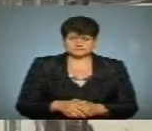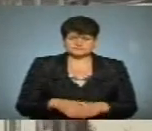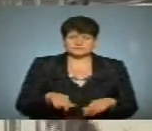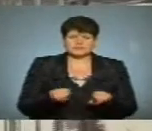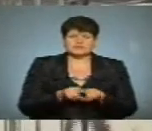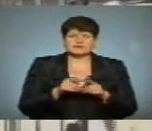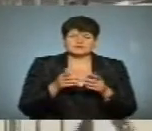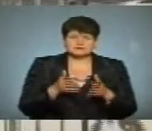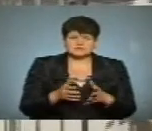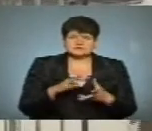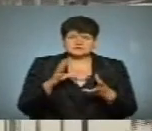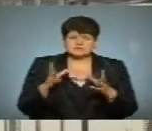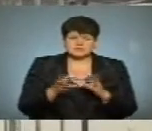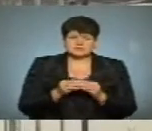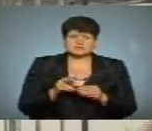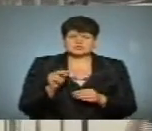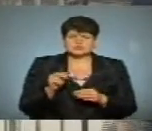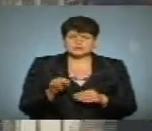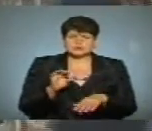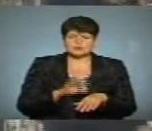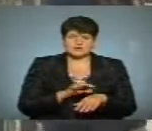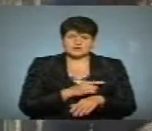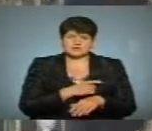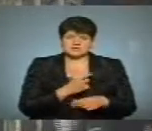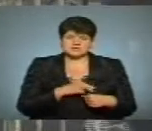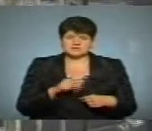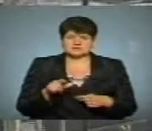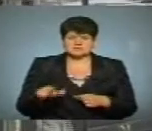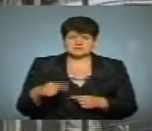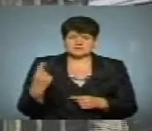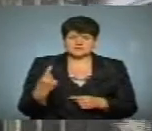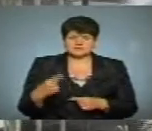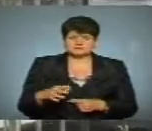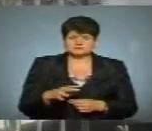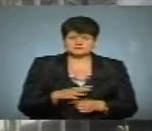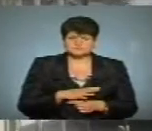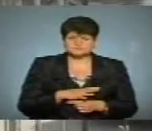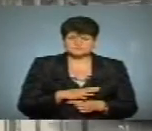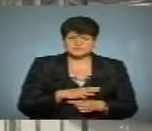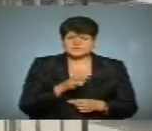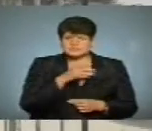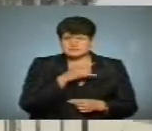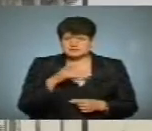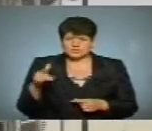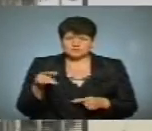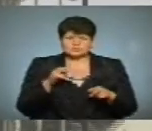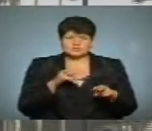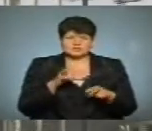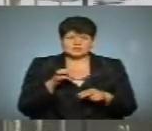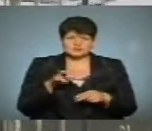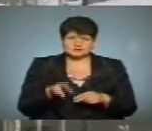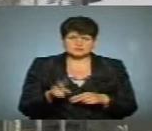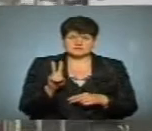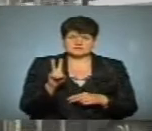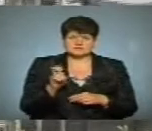Таким чином, загальне число хворих медичних працівників в області складає за період спостереження